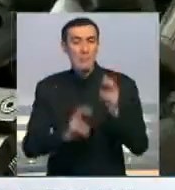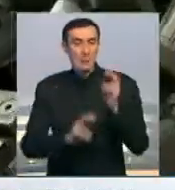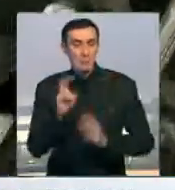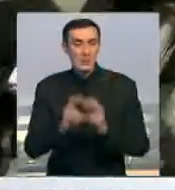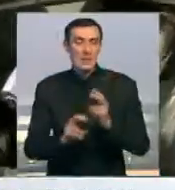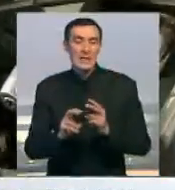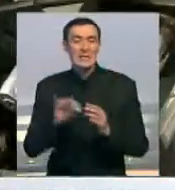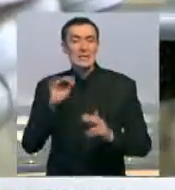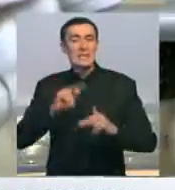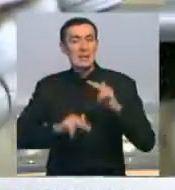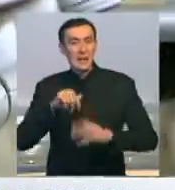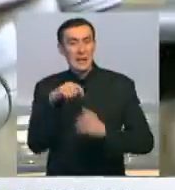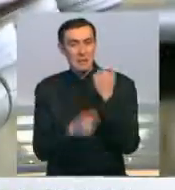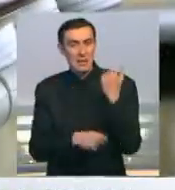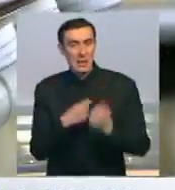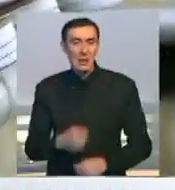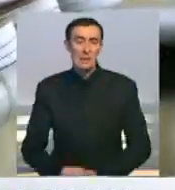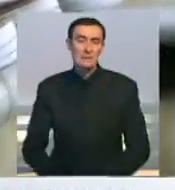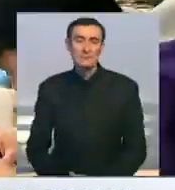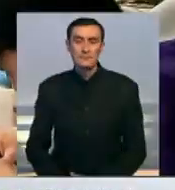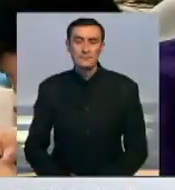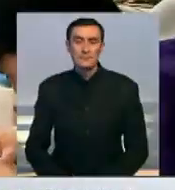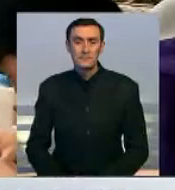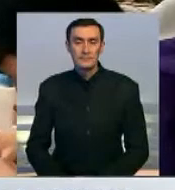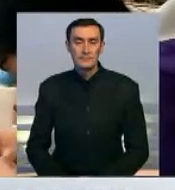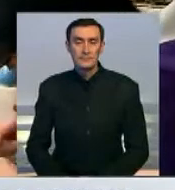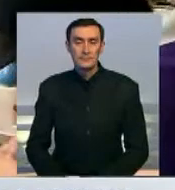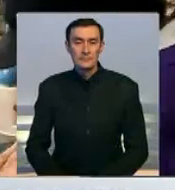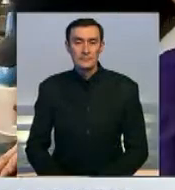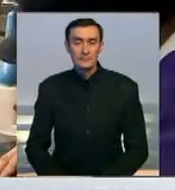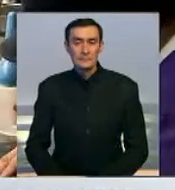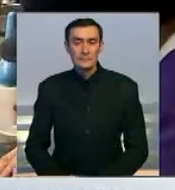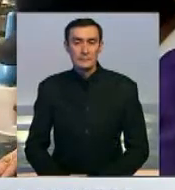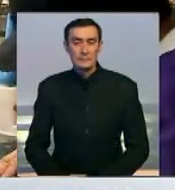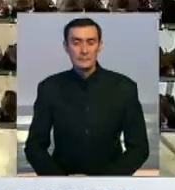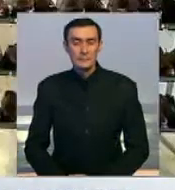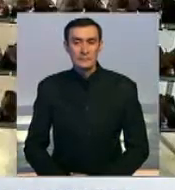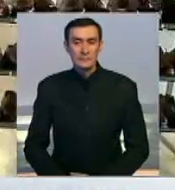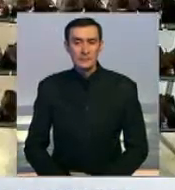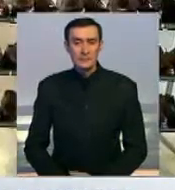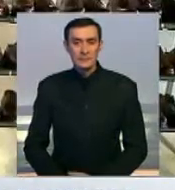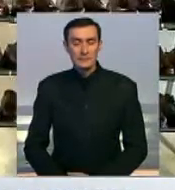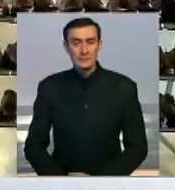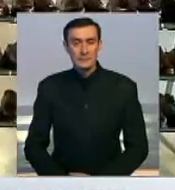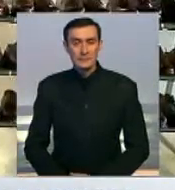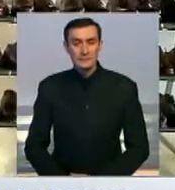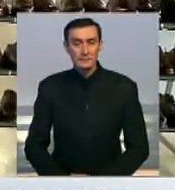и строительные материалы. Асель Русалиева, Булат Жарылгасов, Канат Махмутов, Западно-Казахстанская область, Хабар 24.